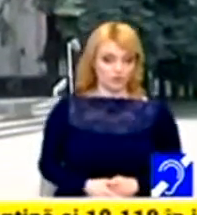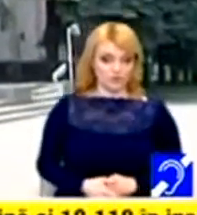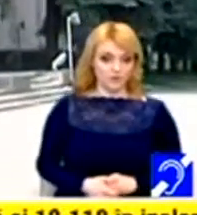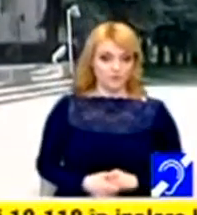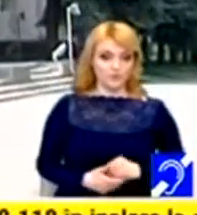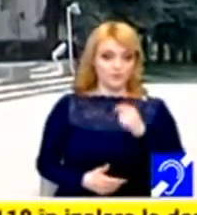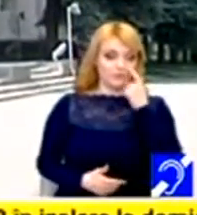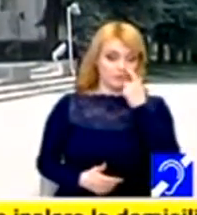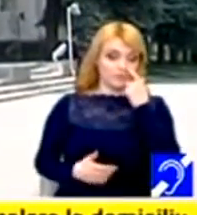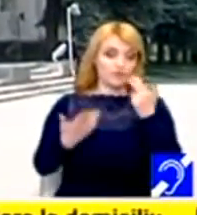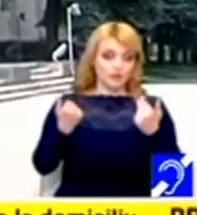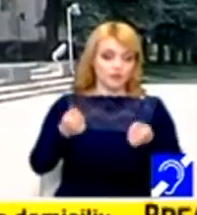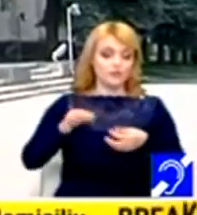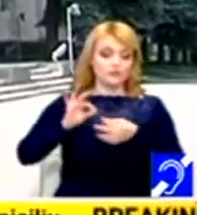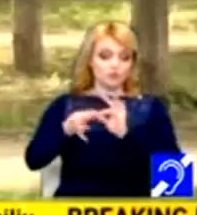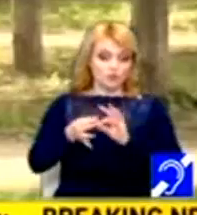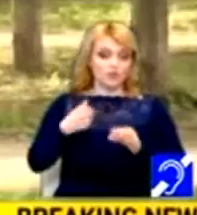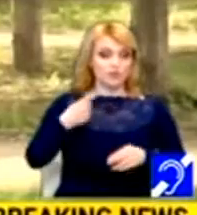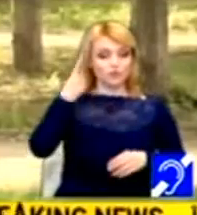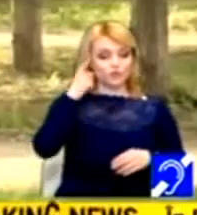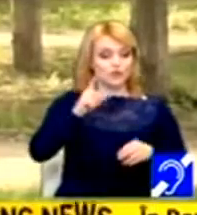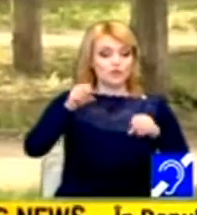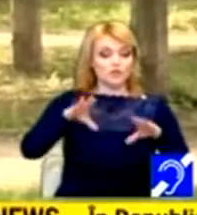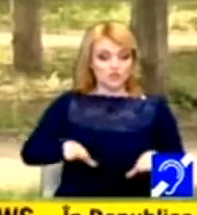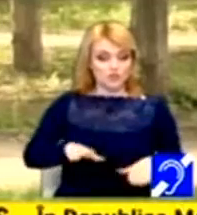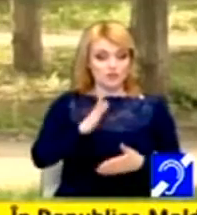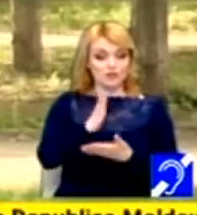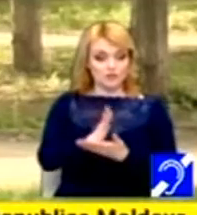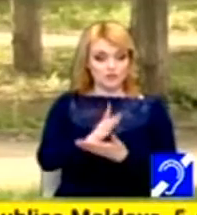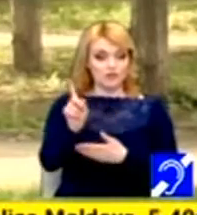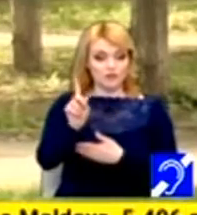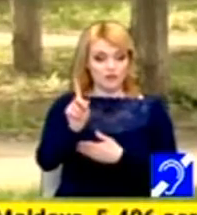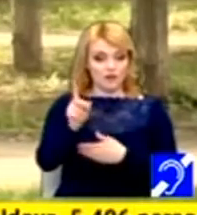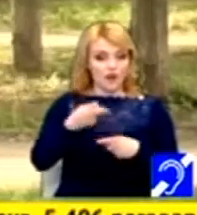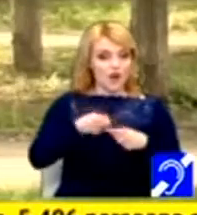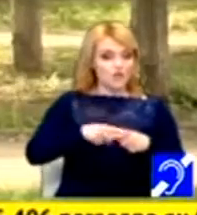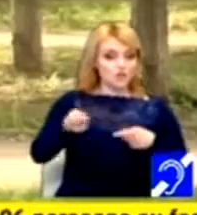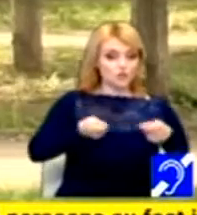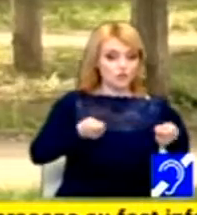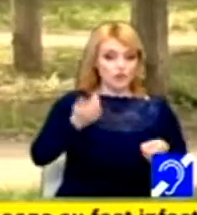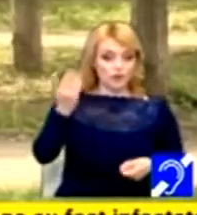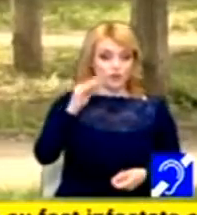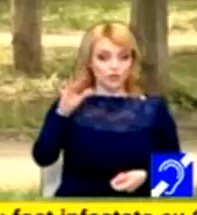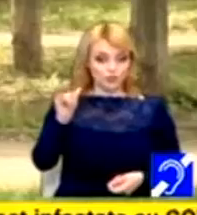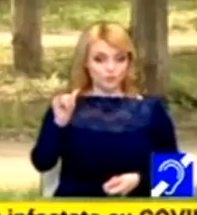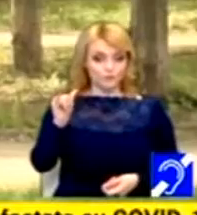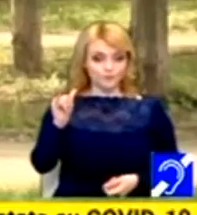într-adevăr, dar eu cred că soluția ar fi ca acest guvern pe